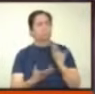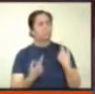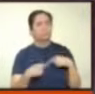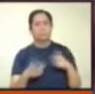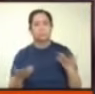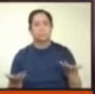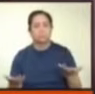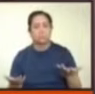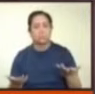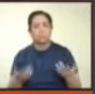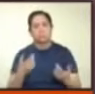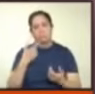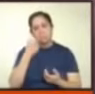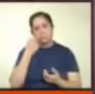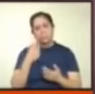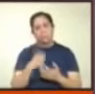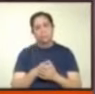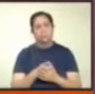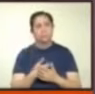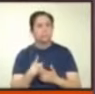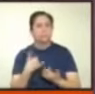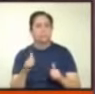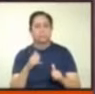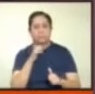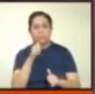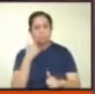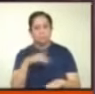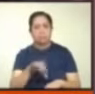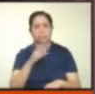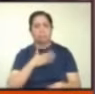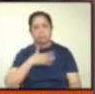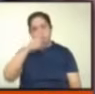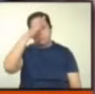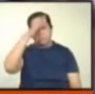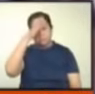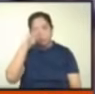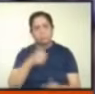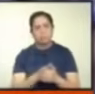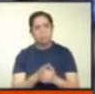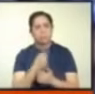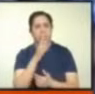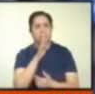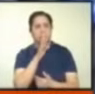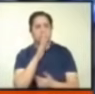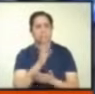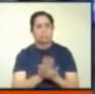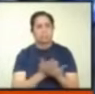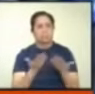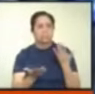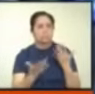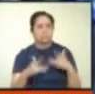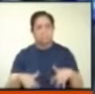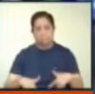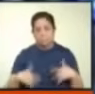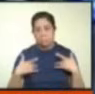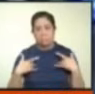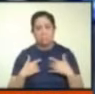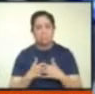pupunta. Kasi hindi pa nakikita ang tatay ko. Yung sinasabi ng iba na baka buhay,